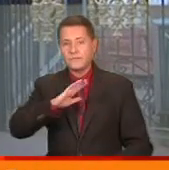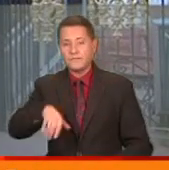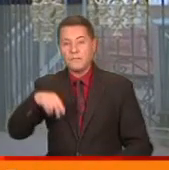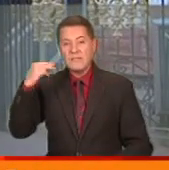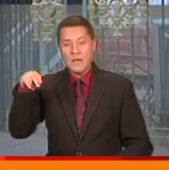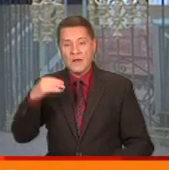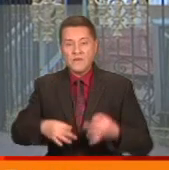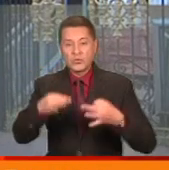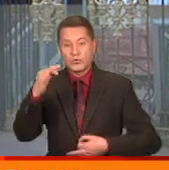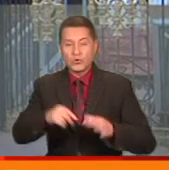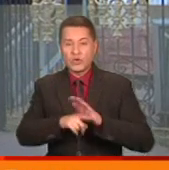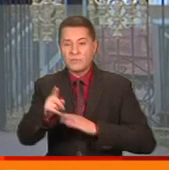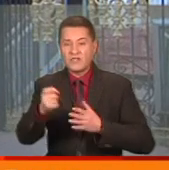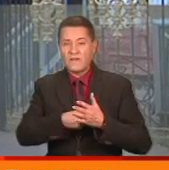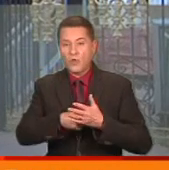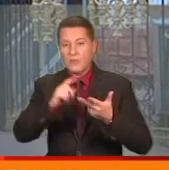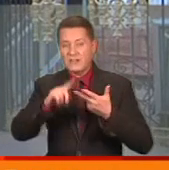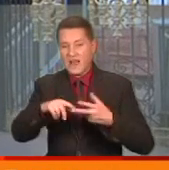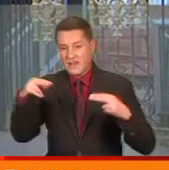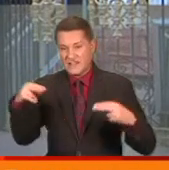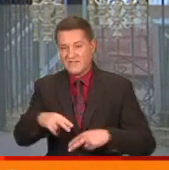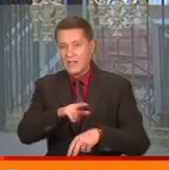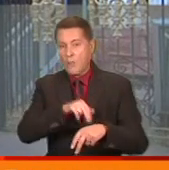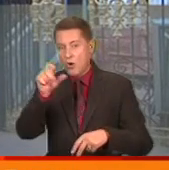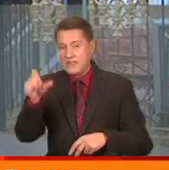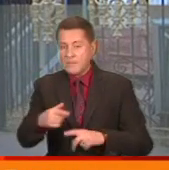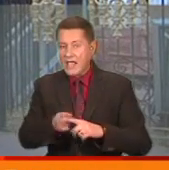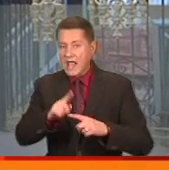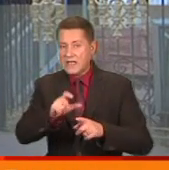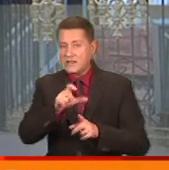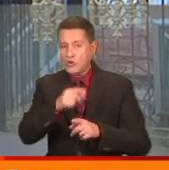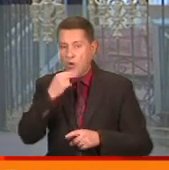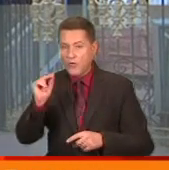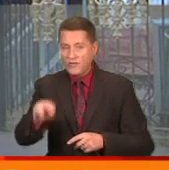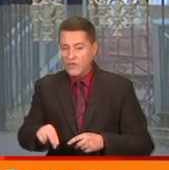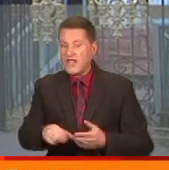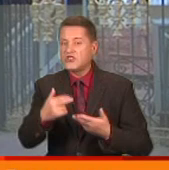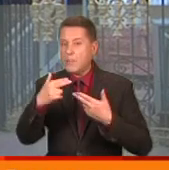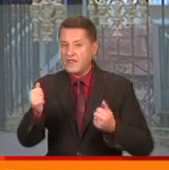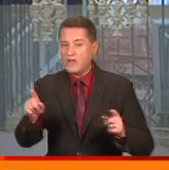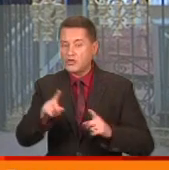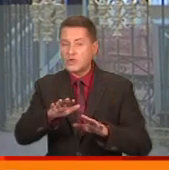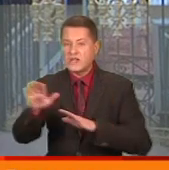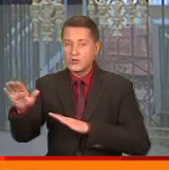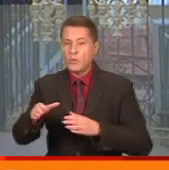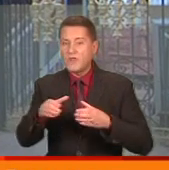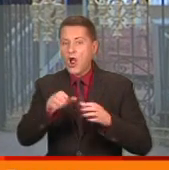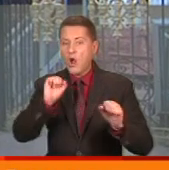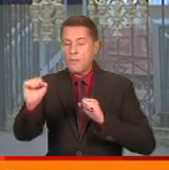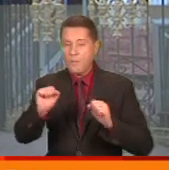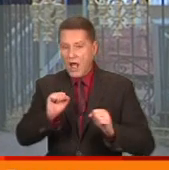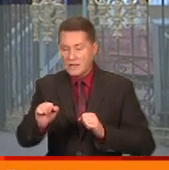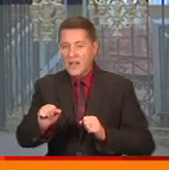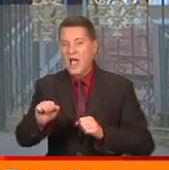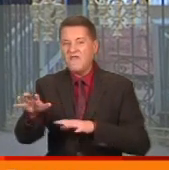суд розпочав допит 3-го свідка, полісмена, який, за словами обвинувачення, підтвердив, що заступник комбата торнадо нібито